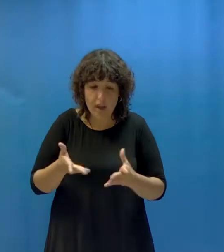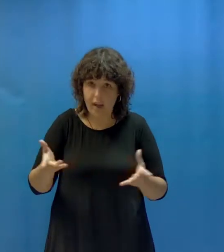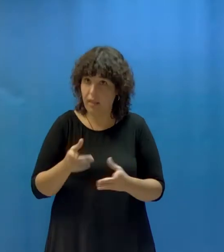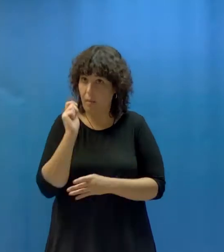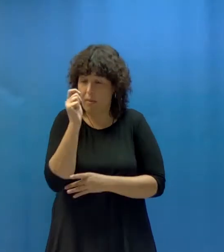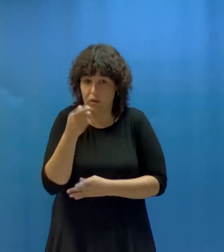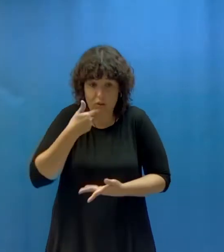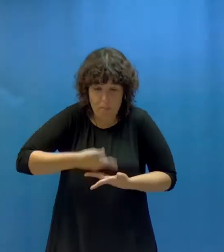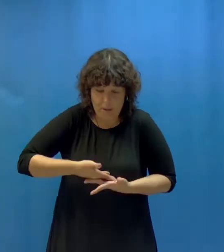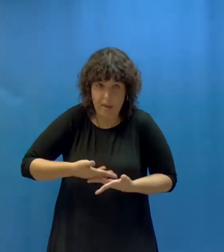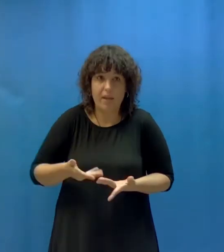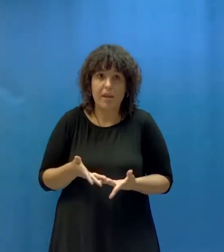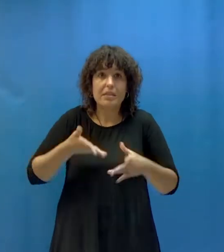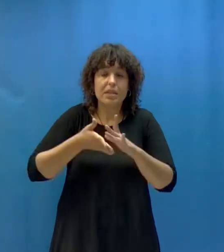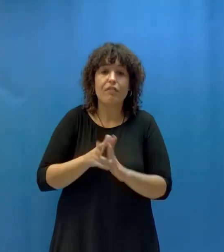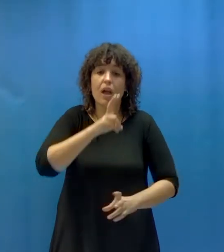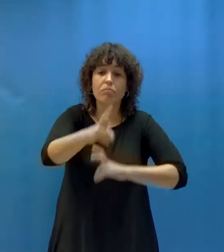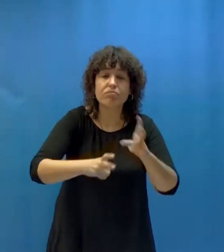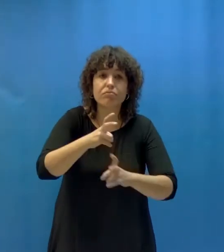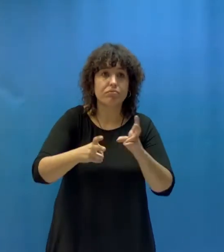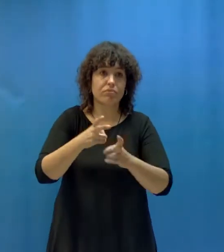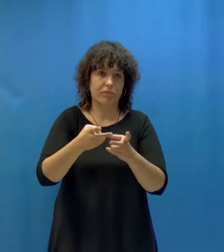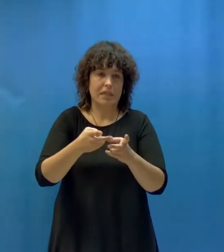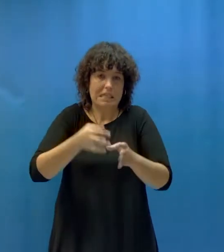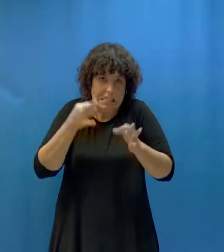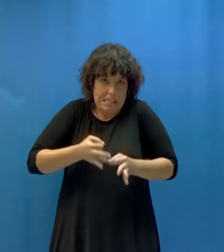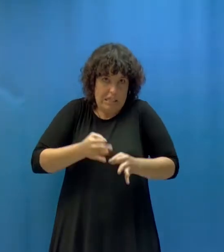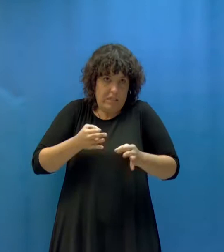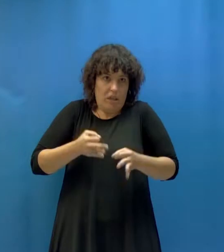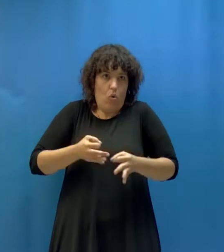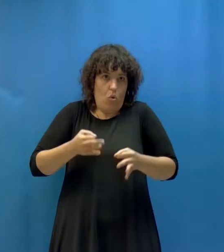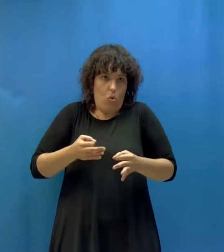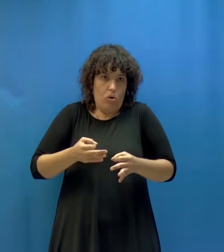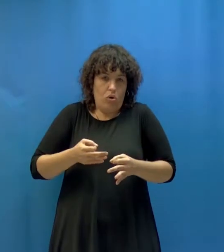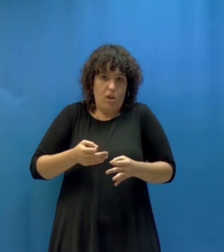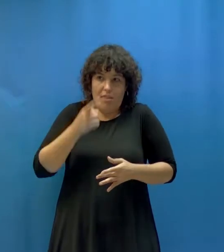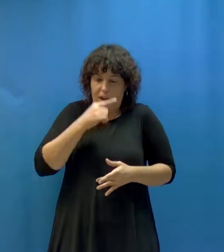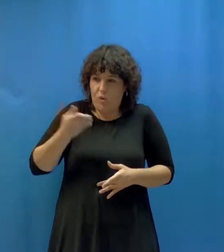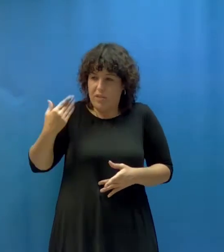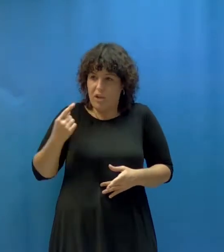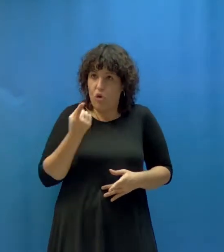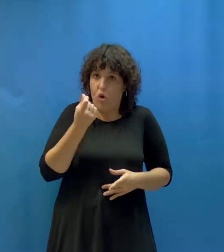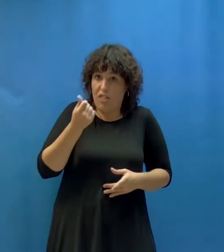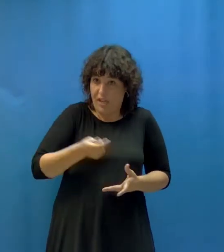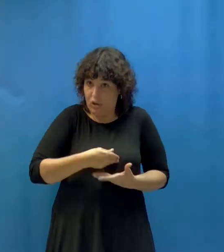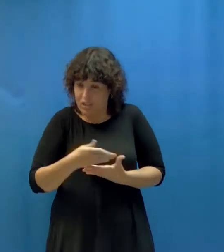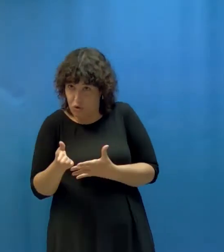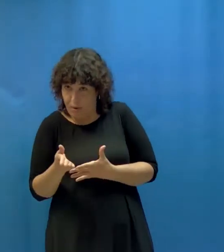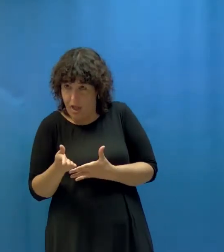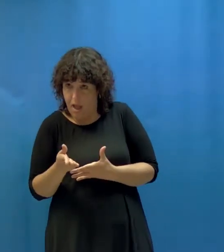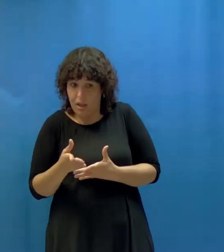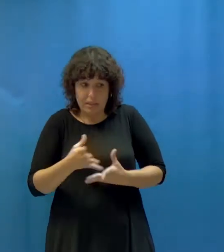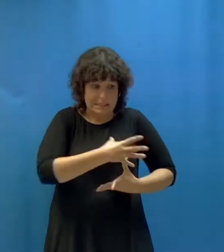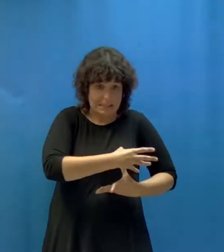i aquesta obra és pràcticament segur que entre en les inversions que es faran amb el superàvit del 2016, els remanents que vostès recomanen que s'utilitzen